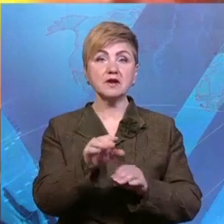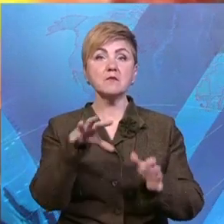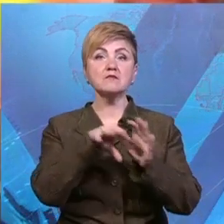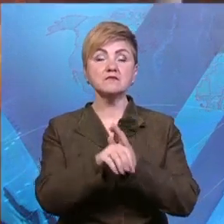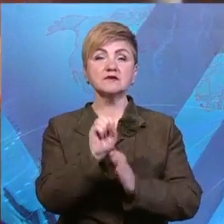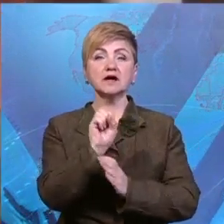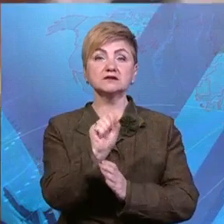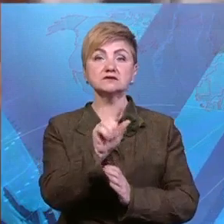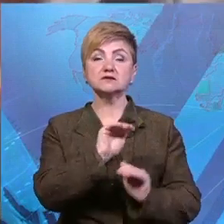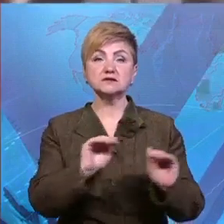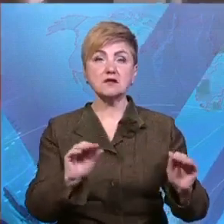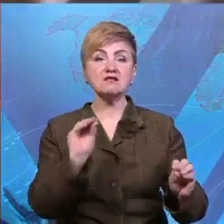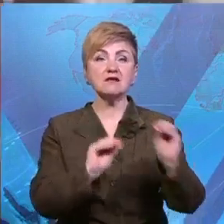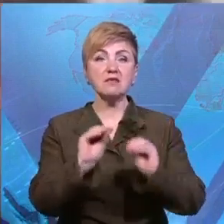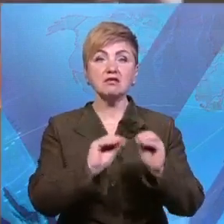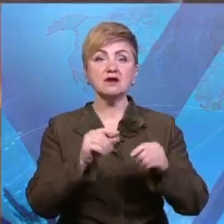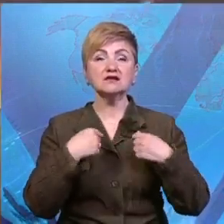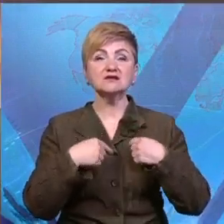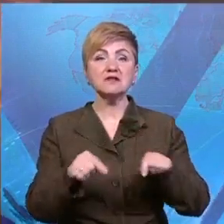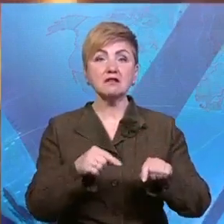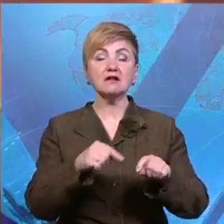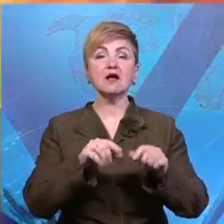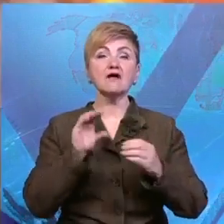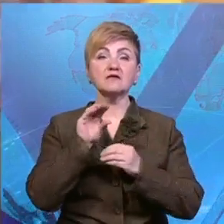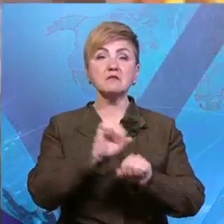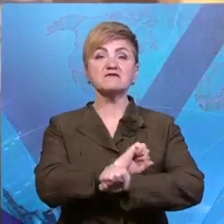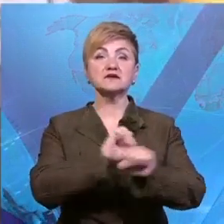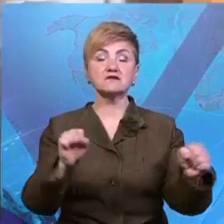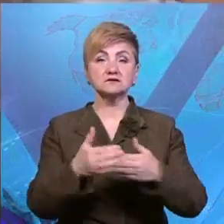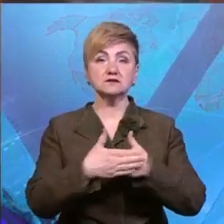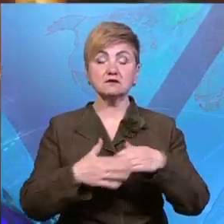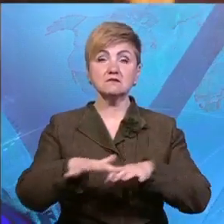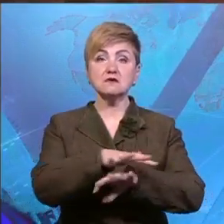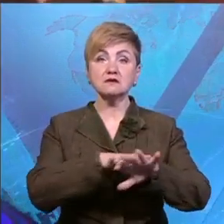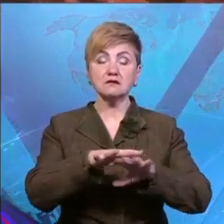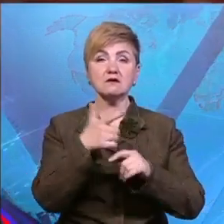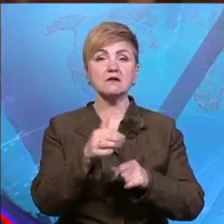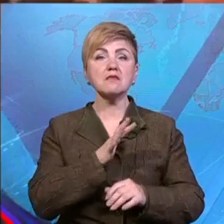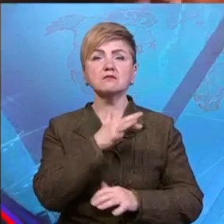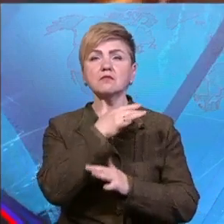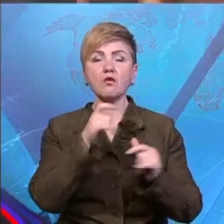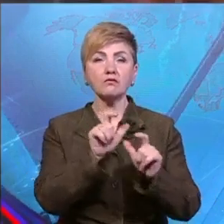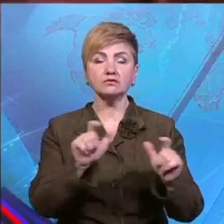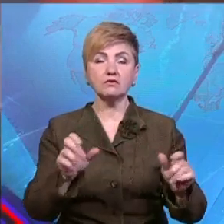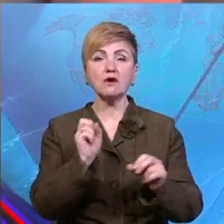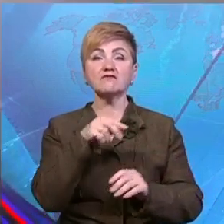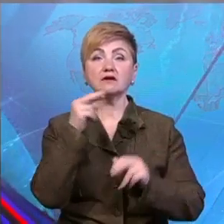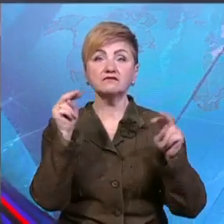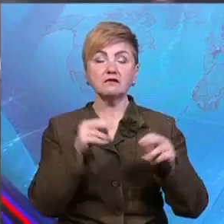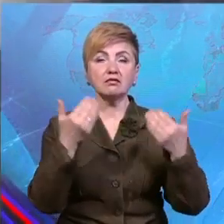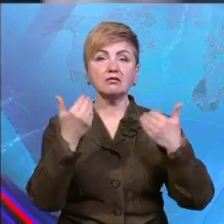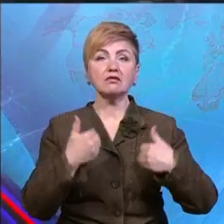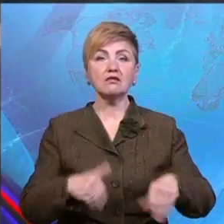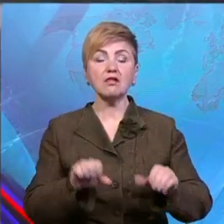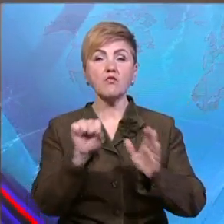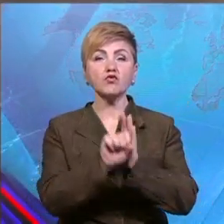детей. Заминированный автомобилем с самодельным устройством взлетел на воздух близ рыночной площади, где было много людей. По словам очевидцев, тела